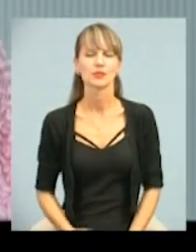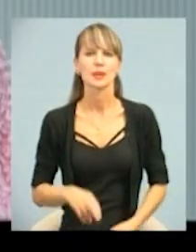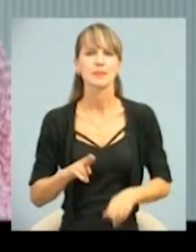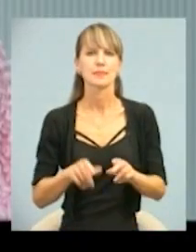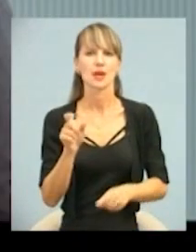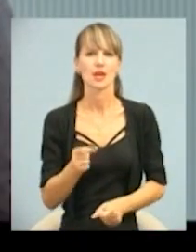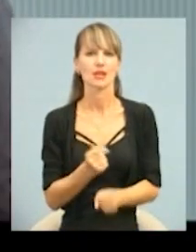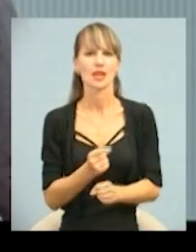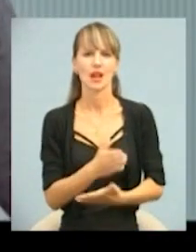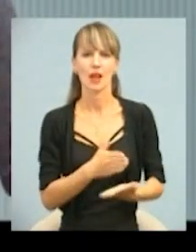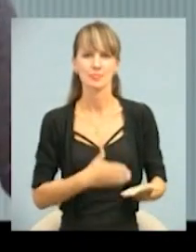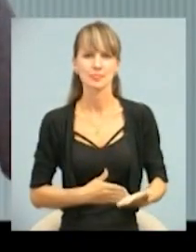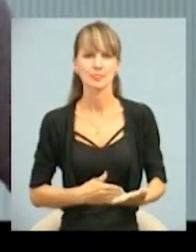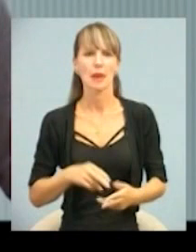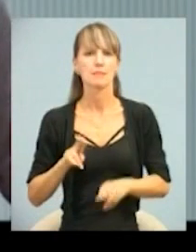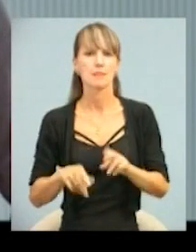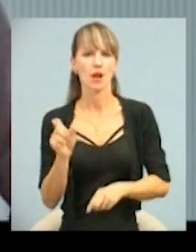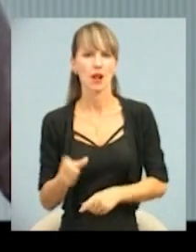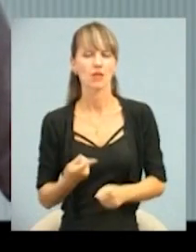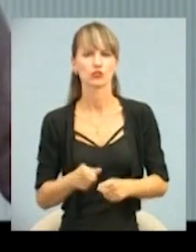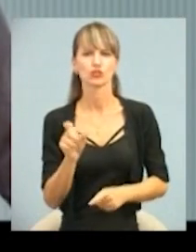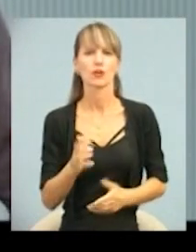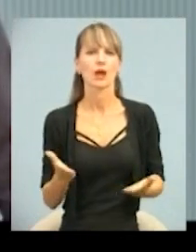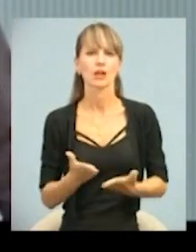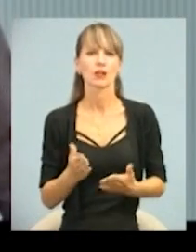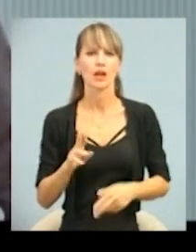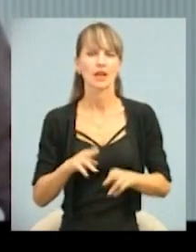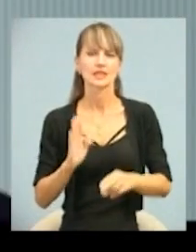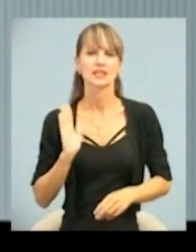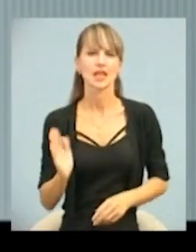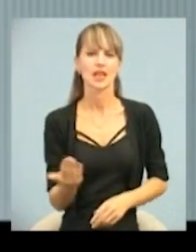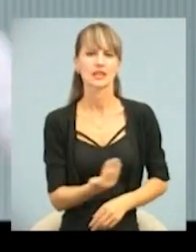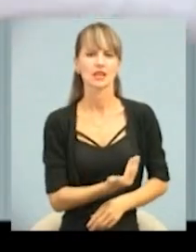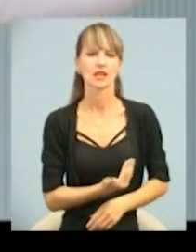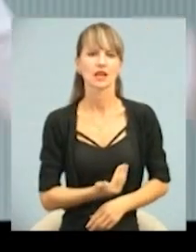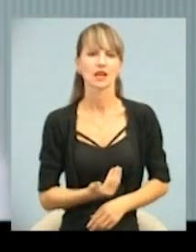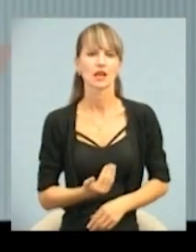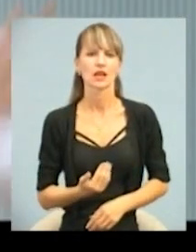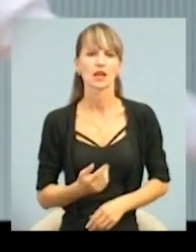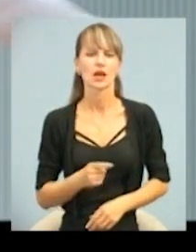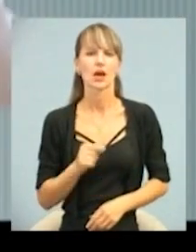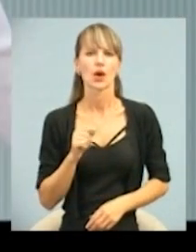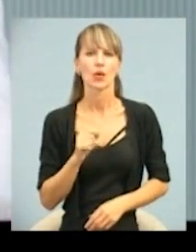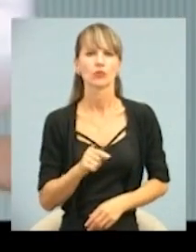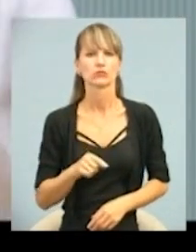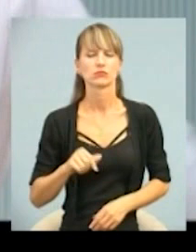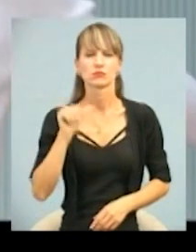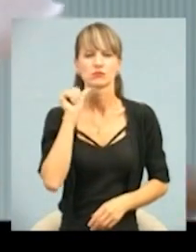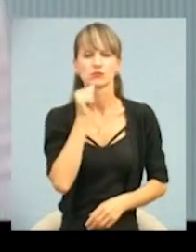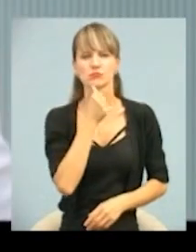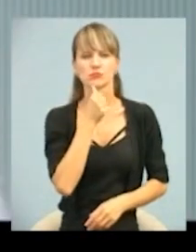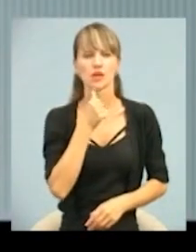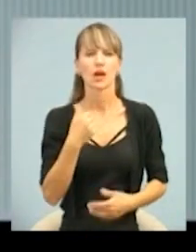Маляр делает хлеб. Маляр – это человек, который красит стены. Он манится. Это